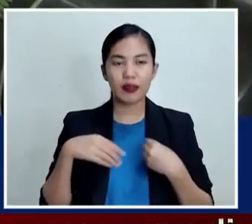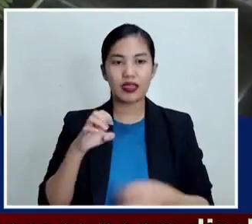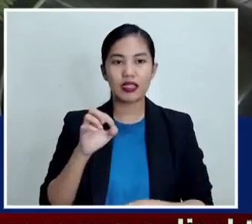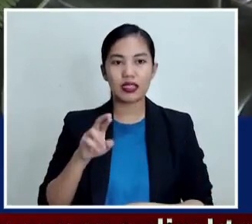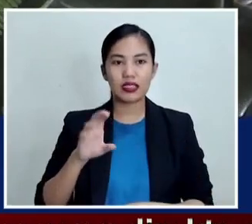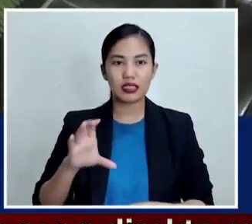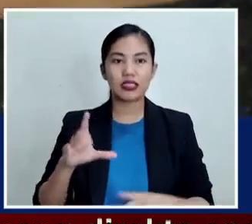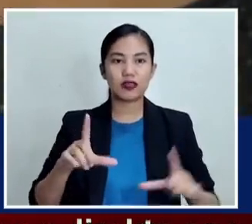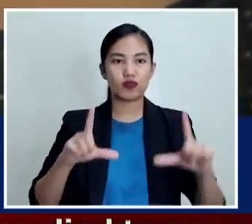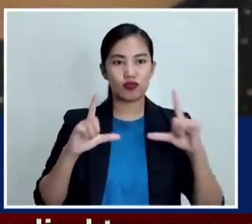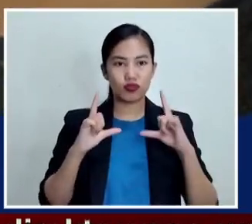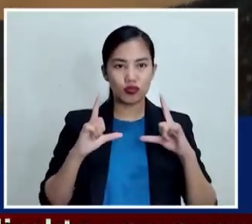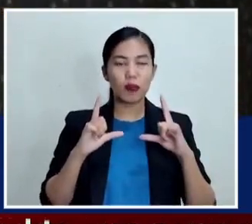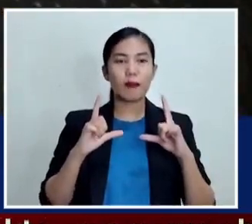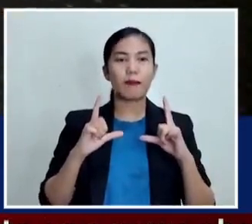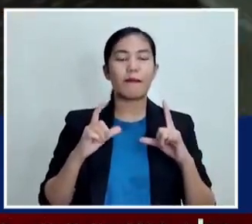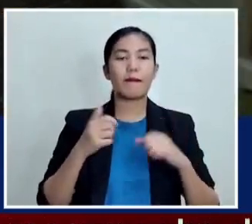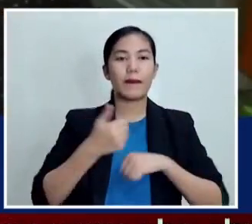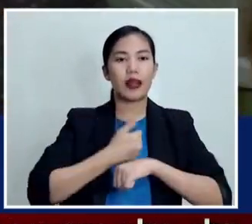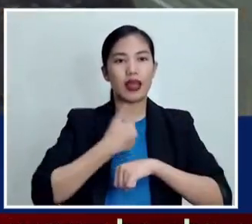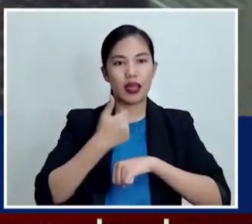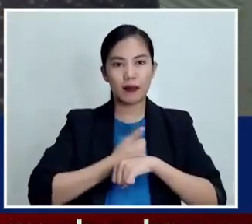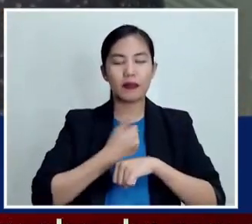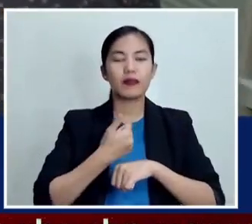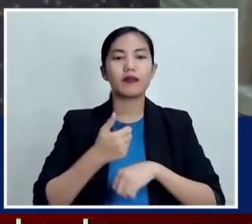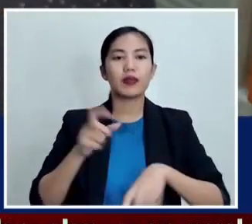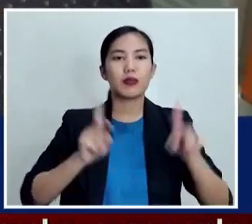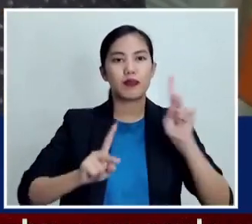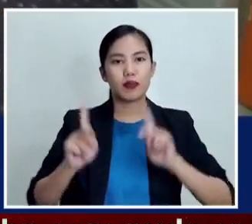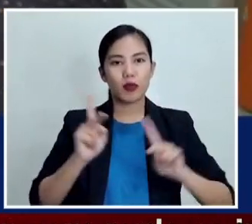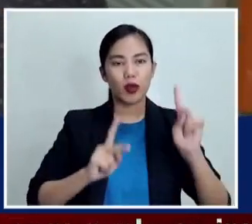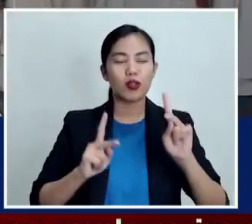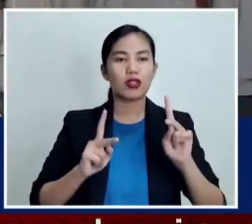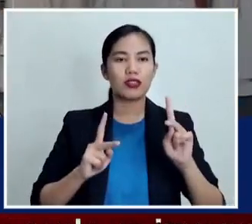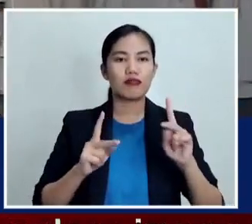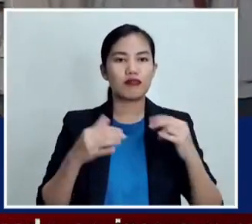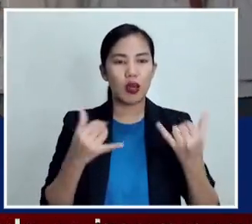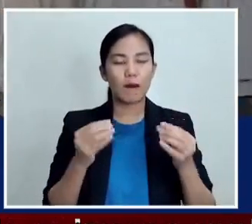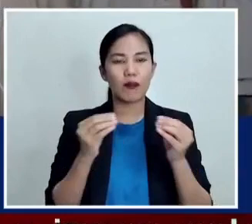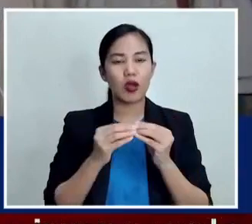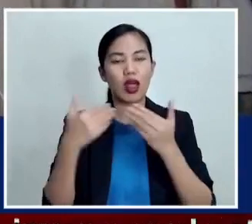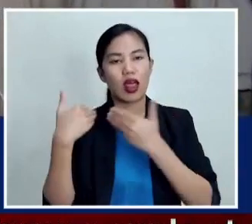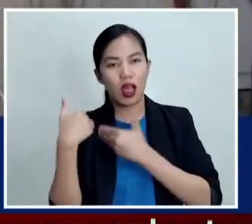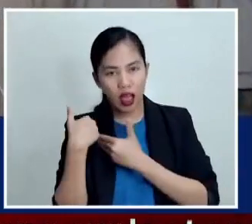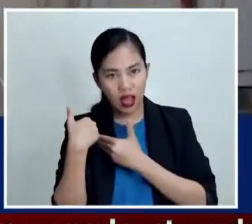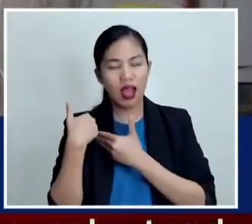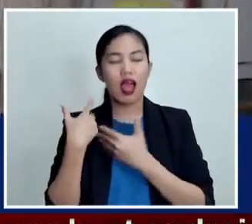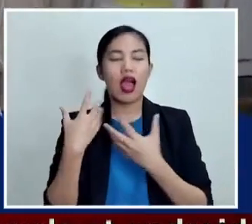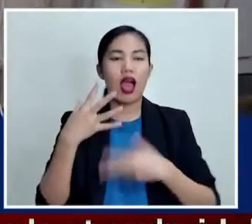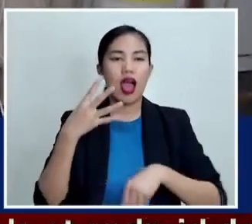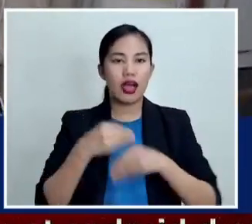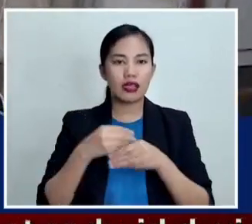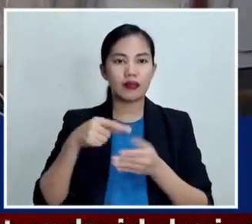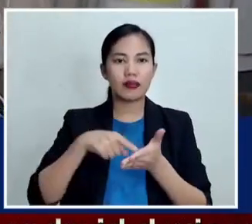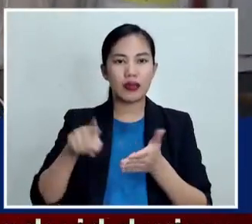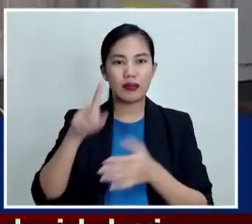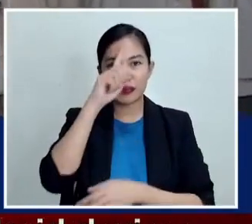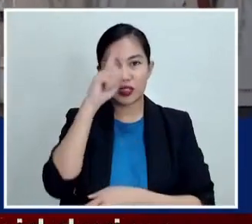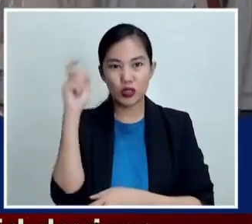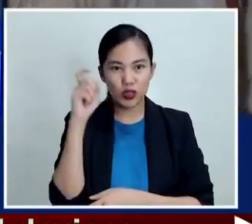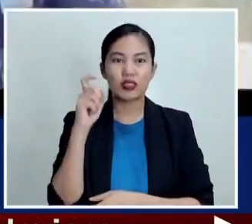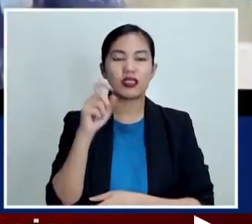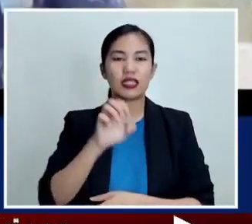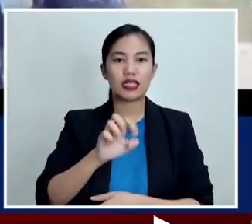bakit nahaharap ngayon ang mga consumers sa mas malaking dagdag singil dahil sa pagbasura nila sa unang hirit ng San